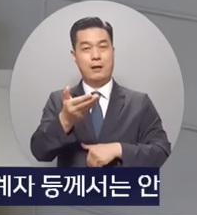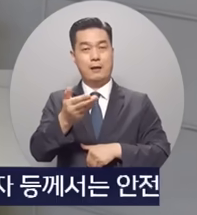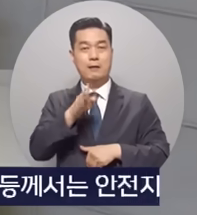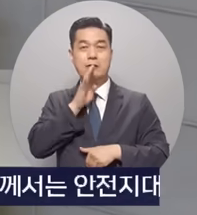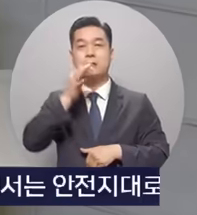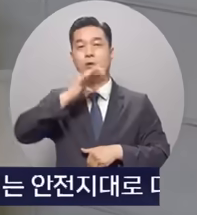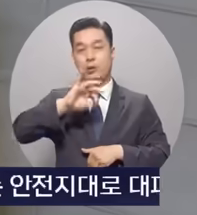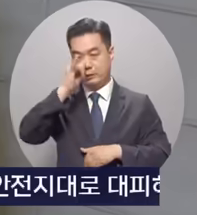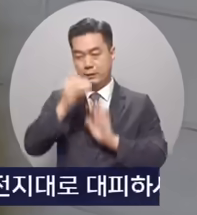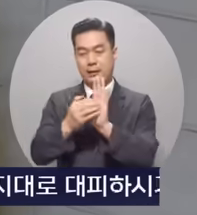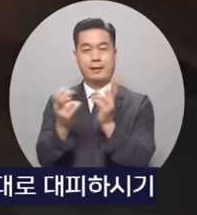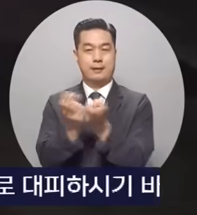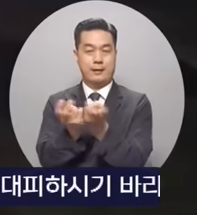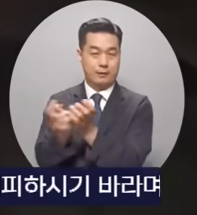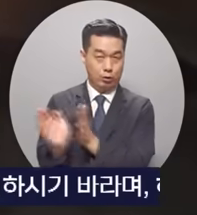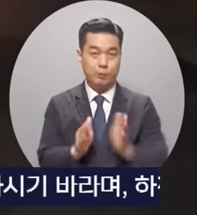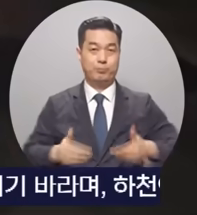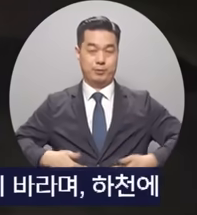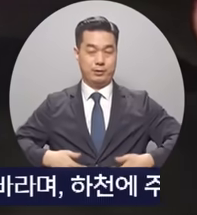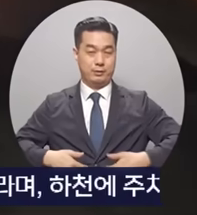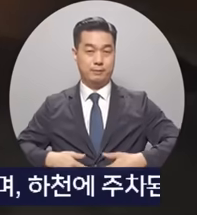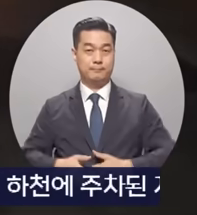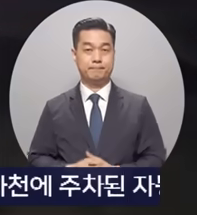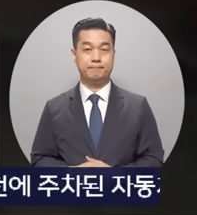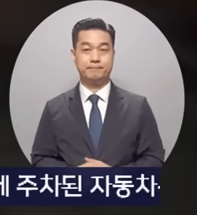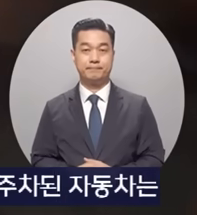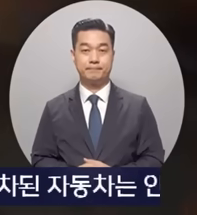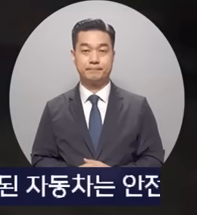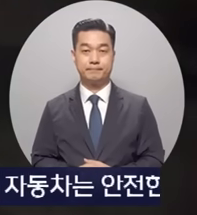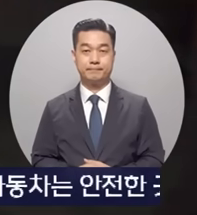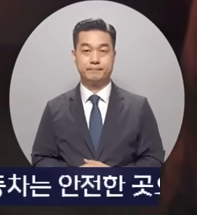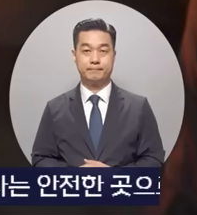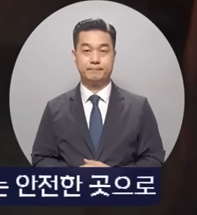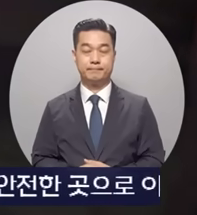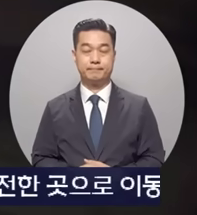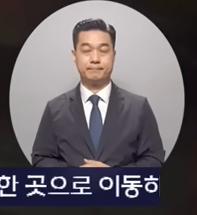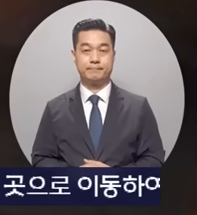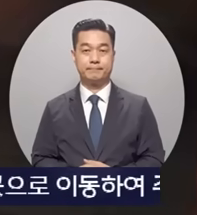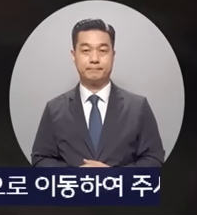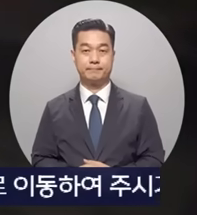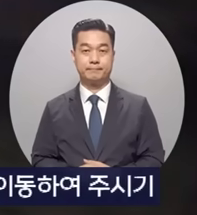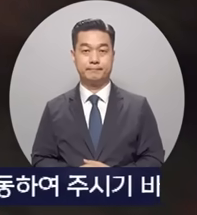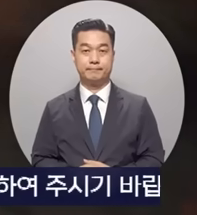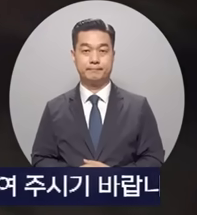있는 대책이 마련돼야 한다는 목소리가 힘을 얻고 있습니다. 현장 검증 김태윤입니다.